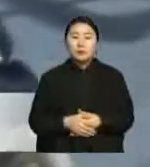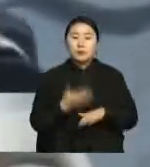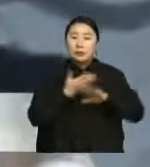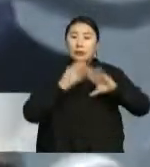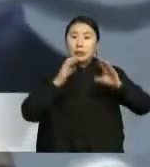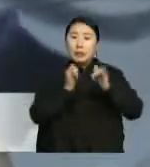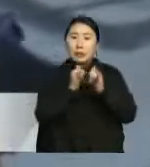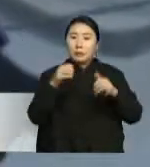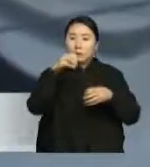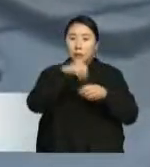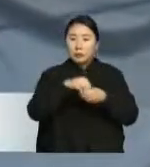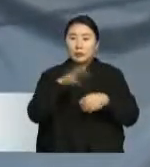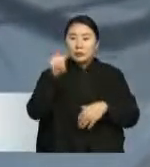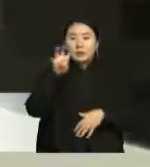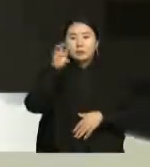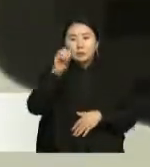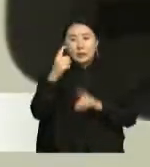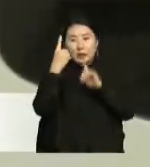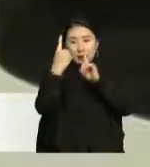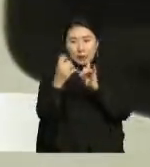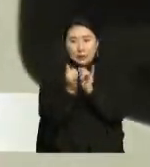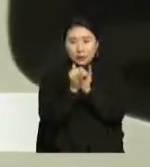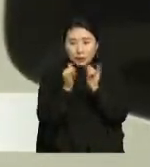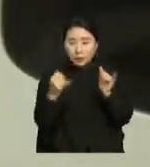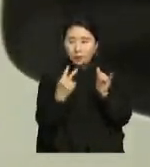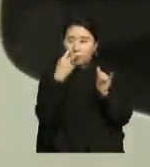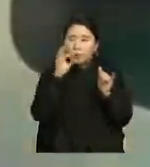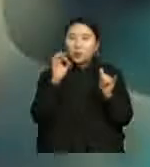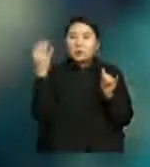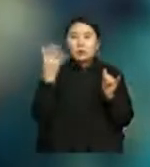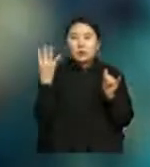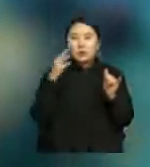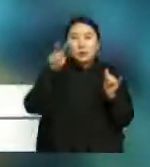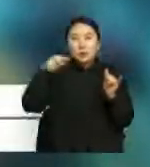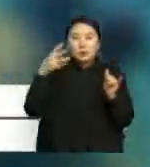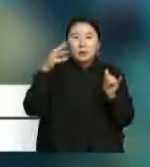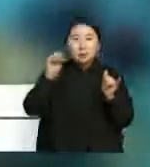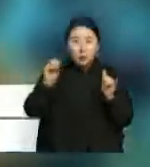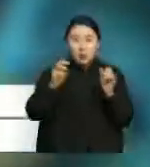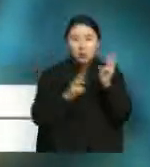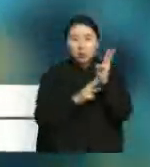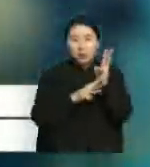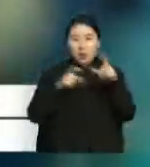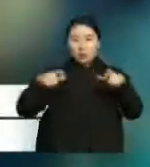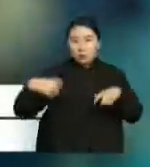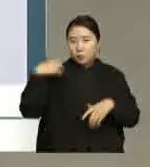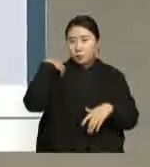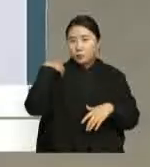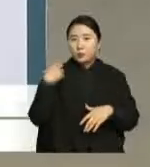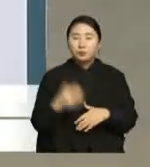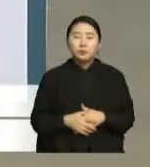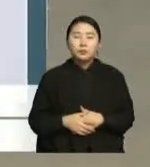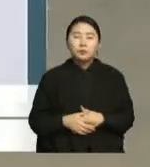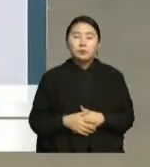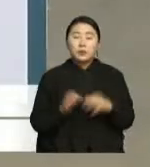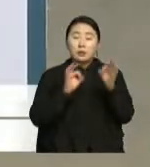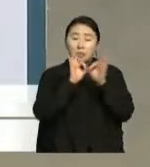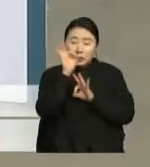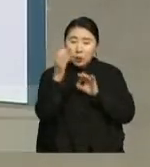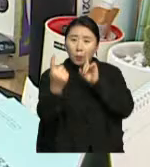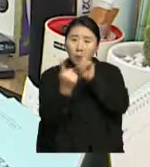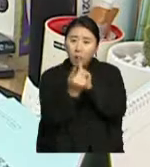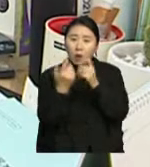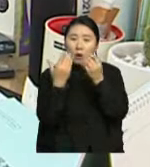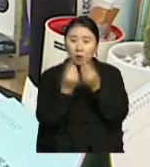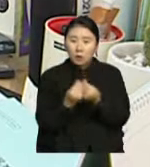외국인을 포함해 40만명의 대상으로 보험료 4천 7백여 만원은 중랑구 가 부담합니다 다만 사고를 당했을